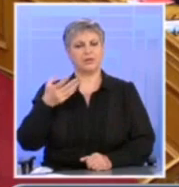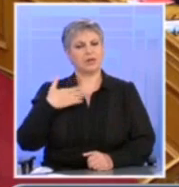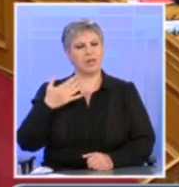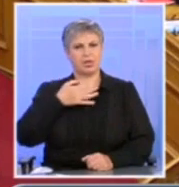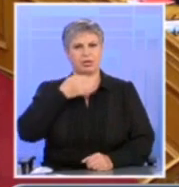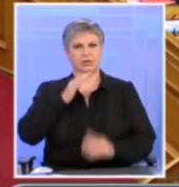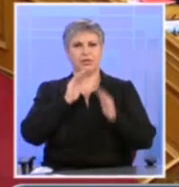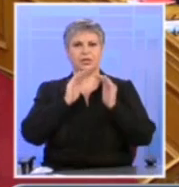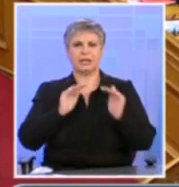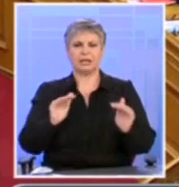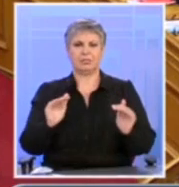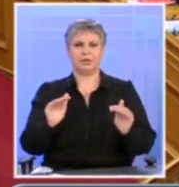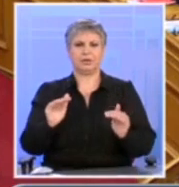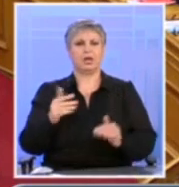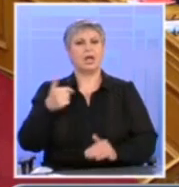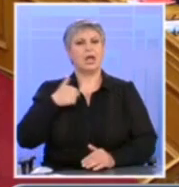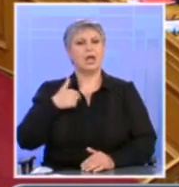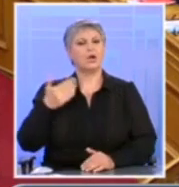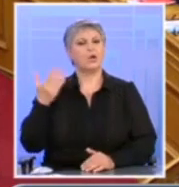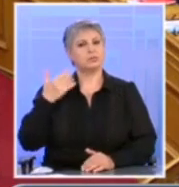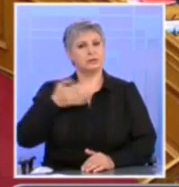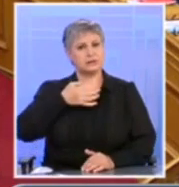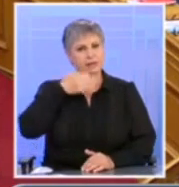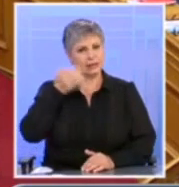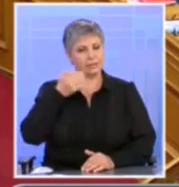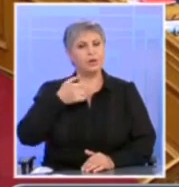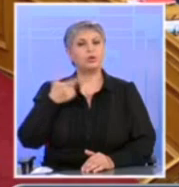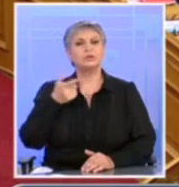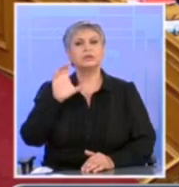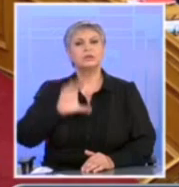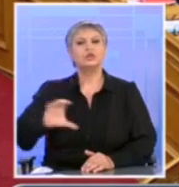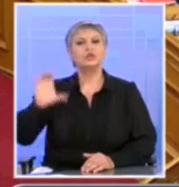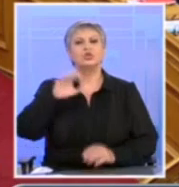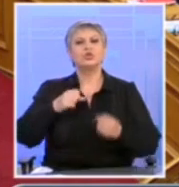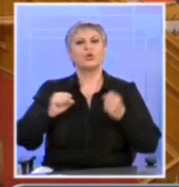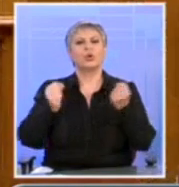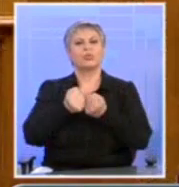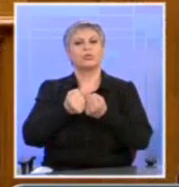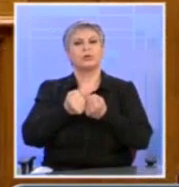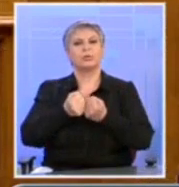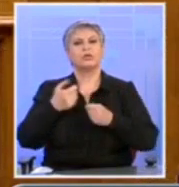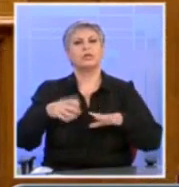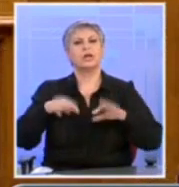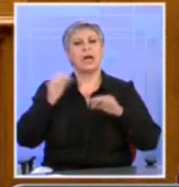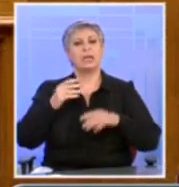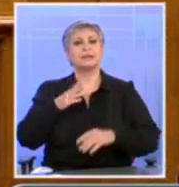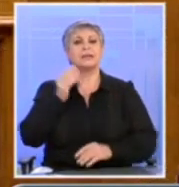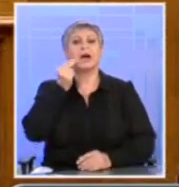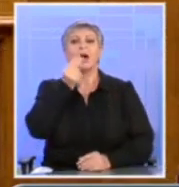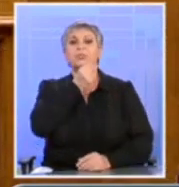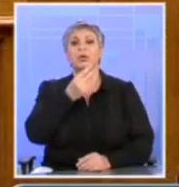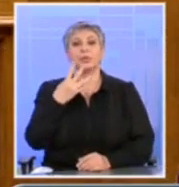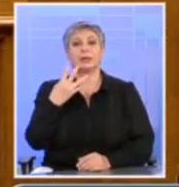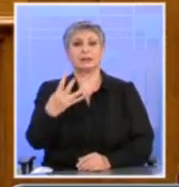σώμα ότι όταν είπα ότι το Eurogroup αρχίζει στις 4 το απόγευμα, δεν εννοούσα ότι έπρεπε να καθίσετε εδώ μέχρι τις 4